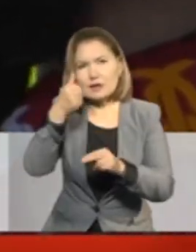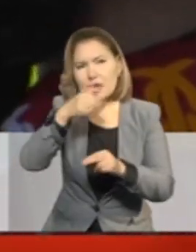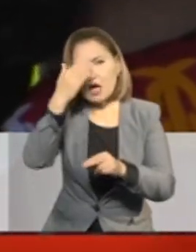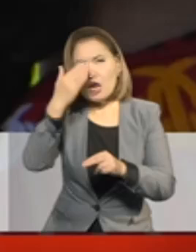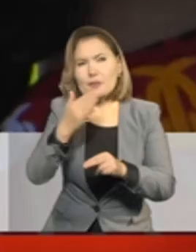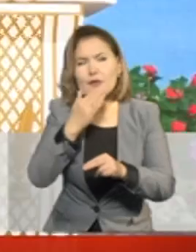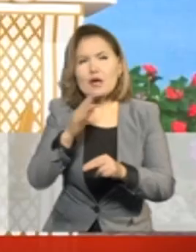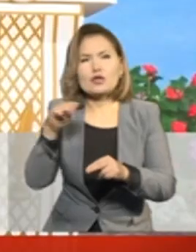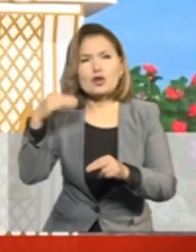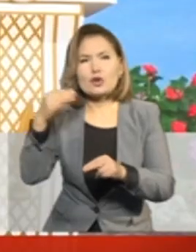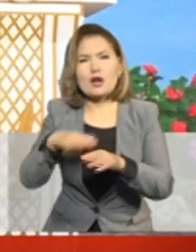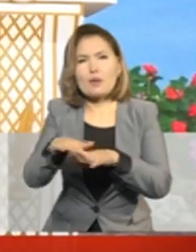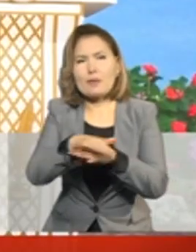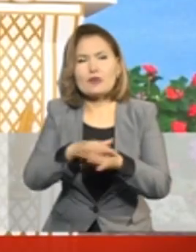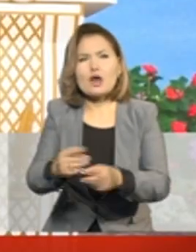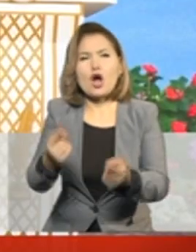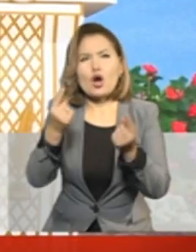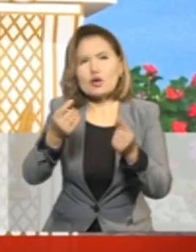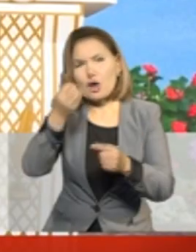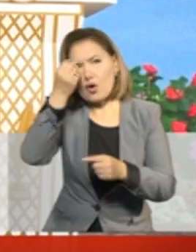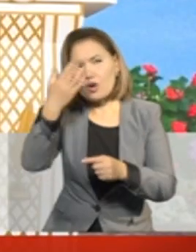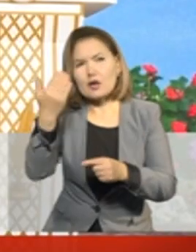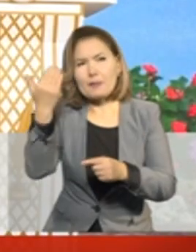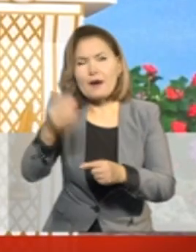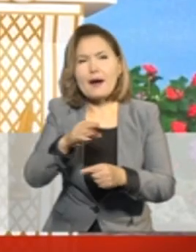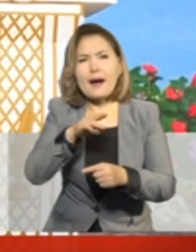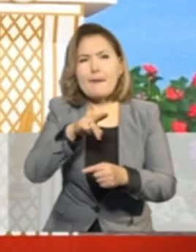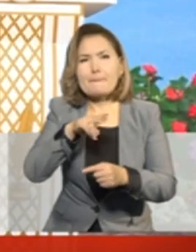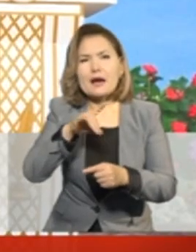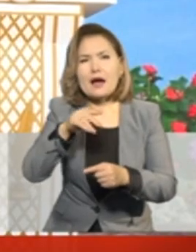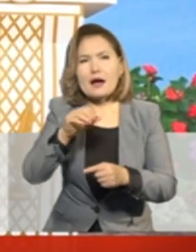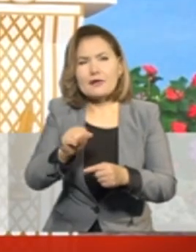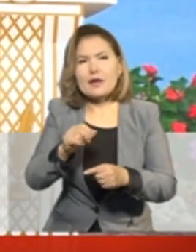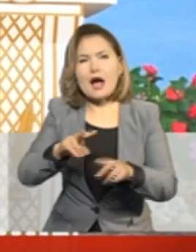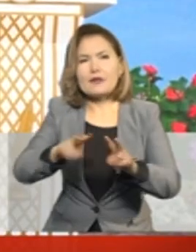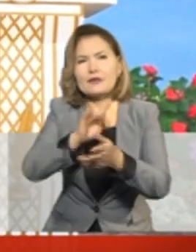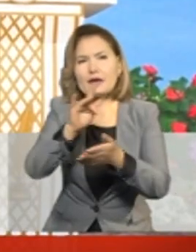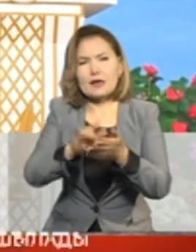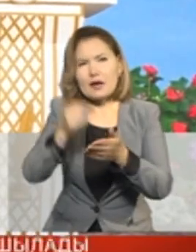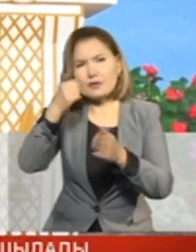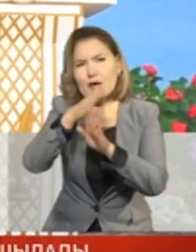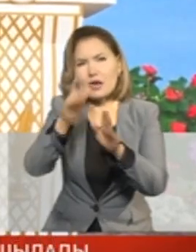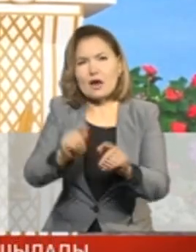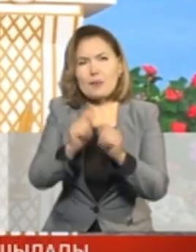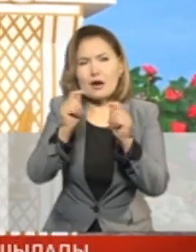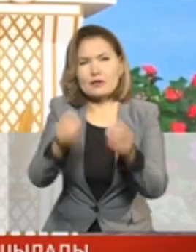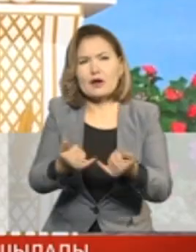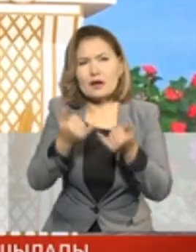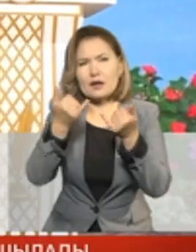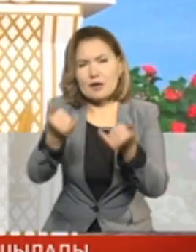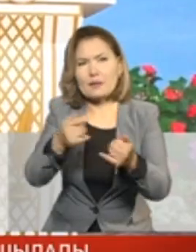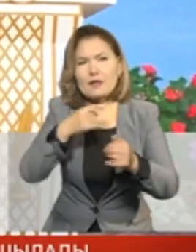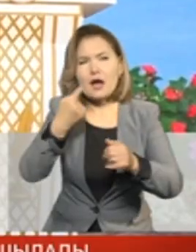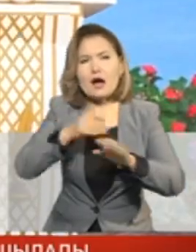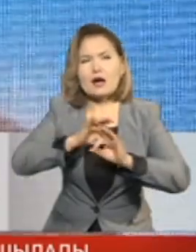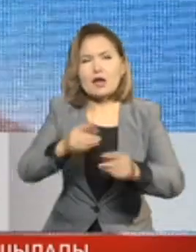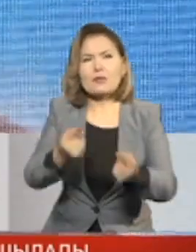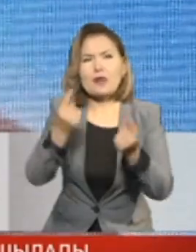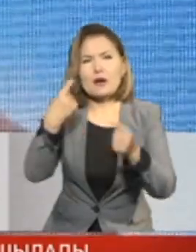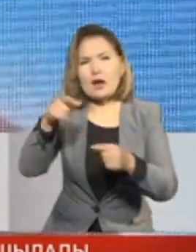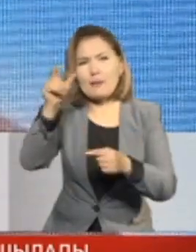биыл жазда түркмен халқының ұлы ойшылы Мақтымқұлы Прағыға Астанада ескерткіш қойылғанын еске салды.